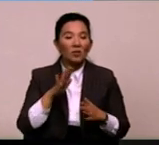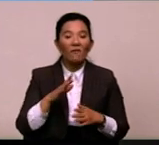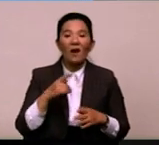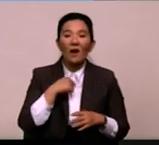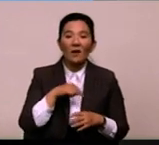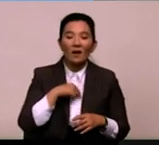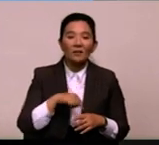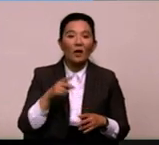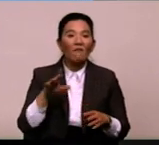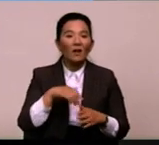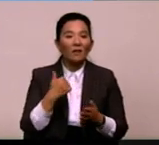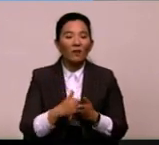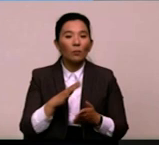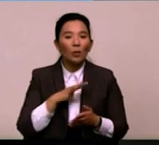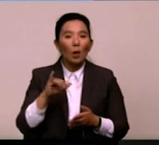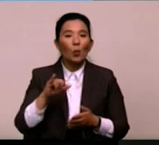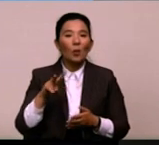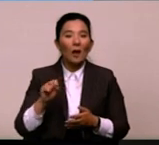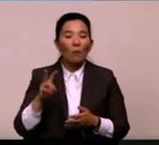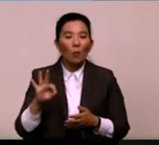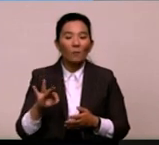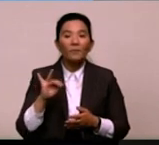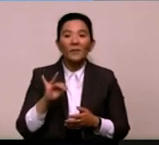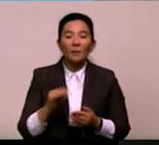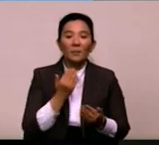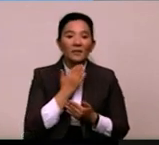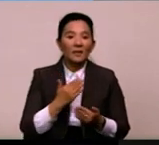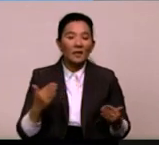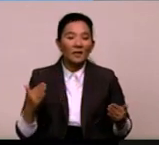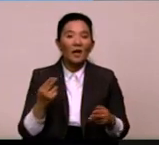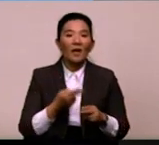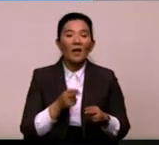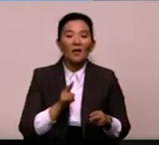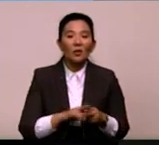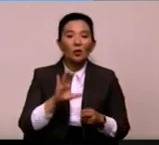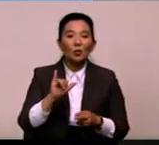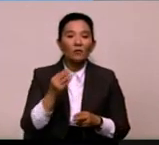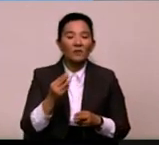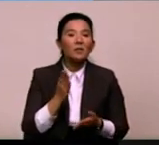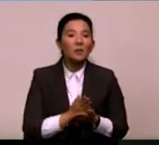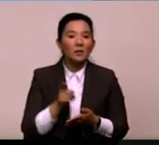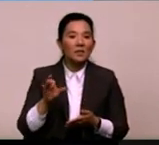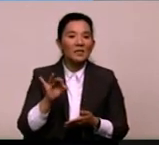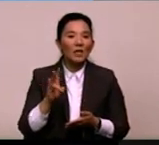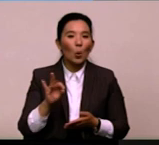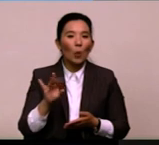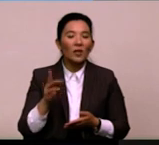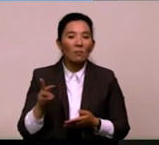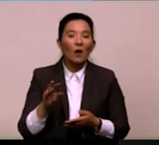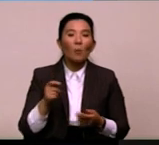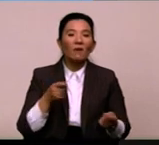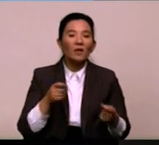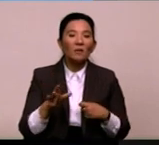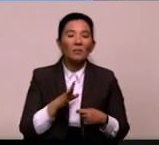во главе стояли «уламо». И последнее. Существительное имеет синоним. Какой? Управление